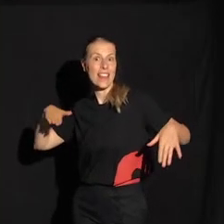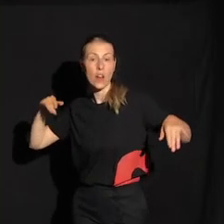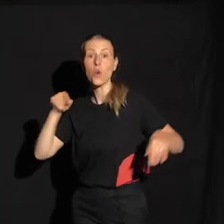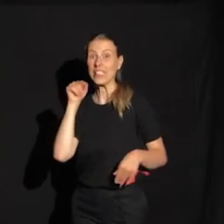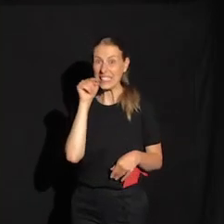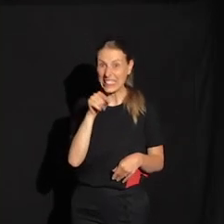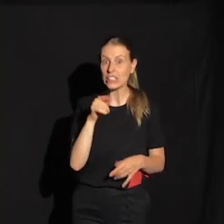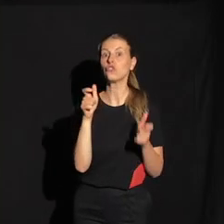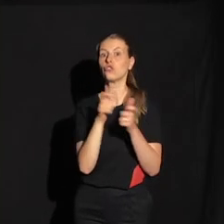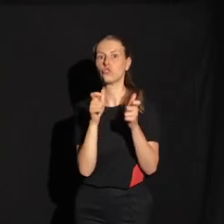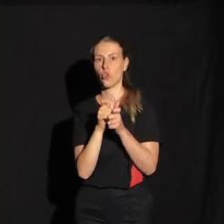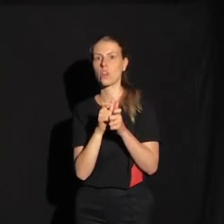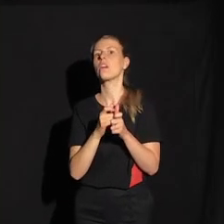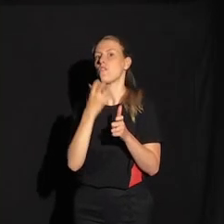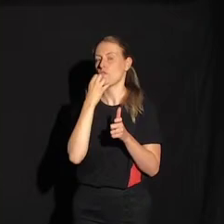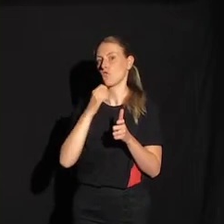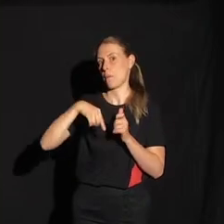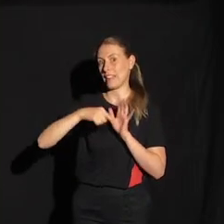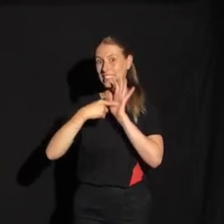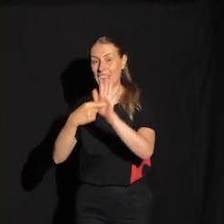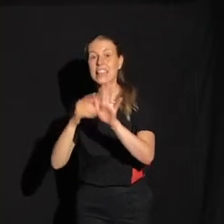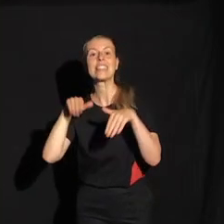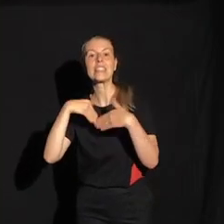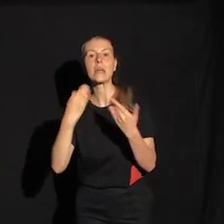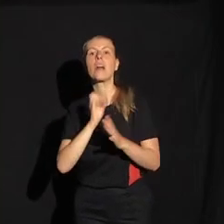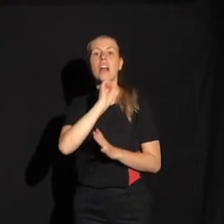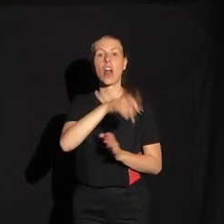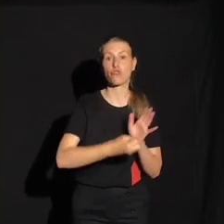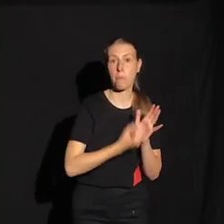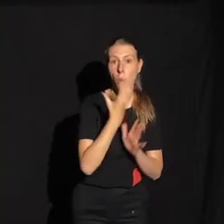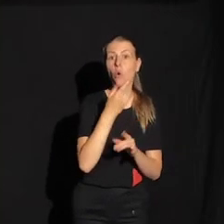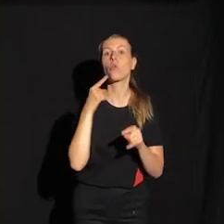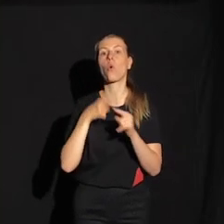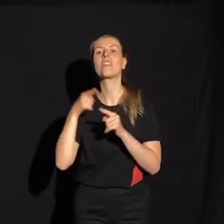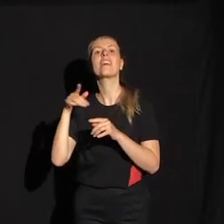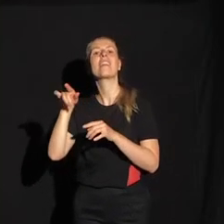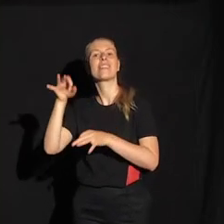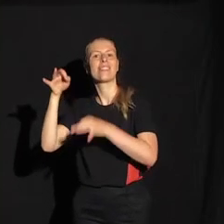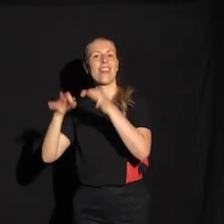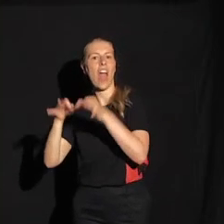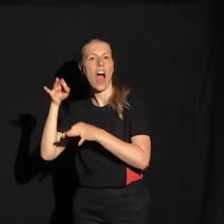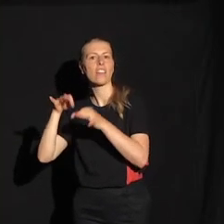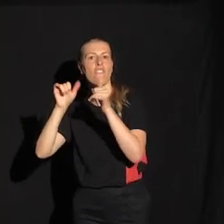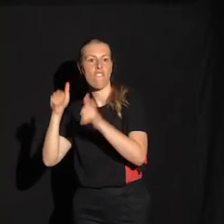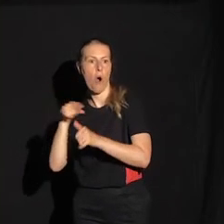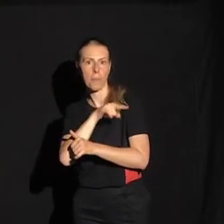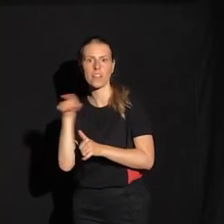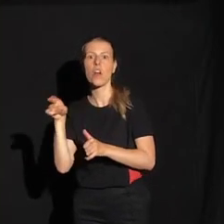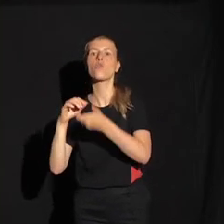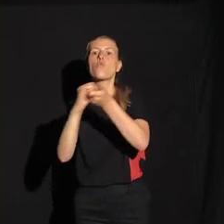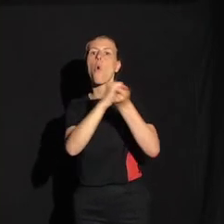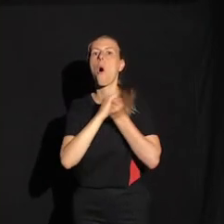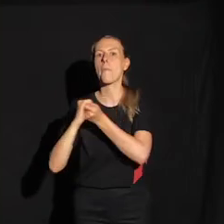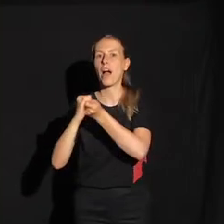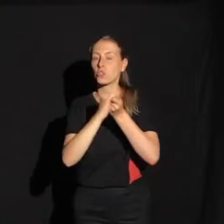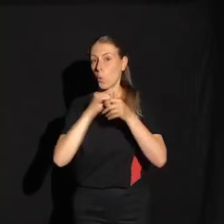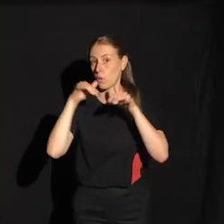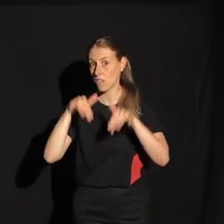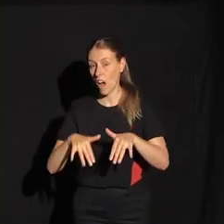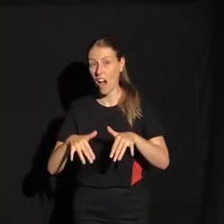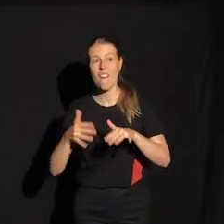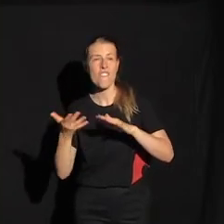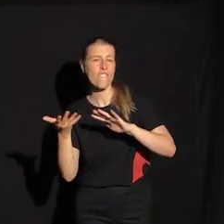gibt es eine Kooperation von Klatschmohn und den Theaterformen. Und vielleicht haben manche schon gesehen, die sich in